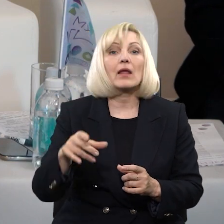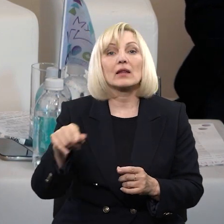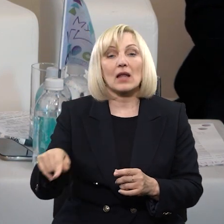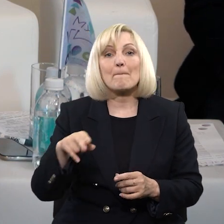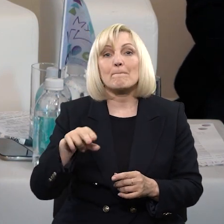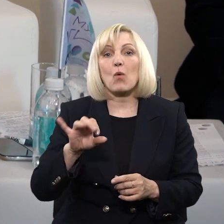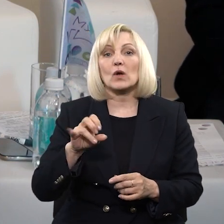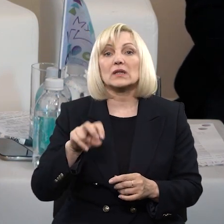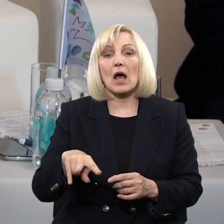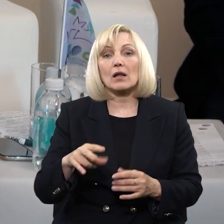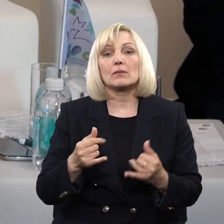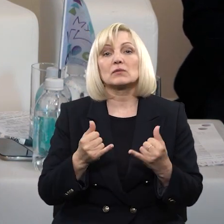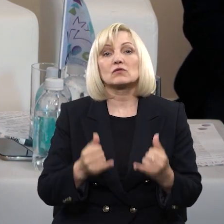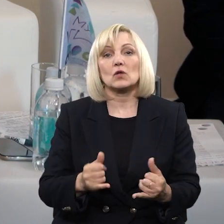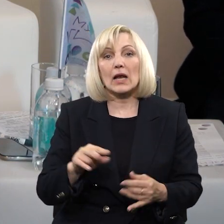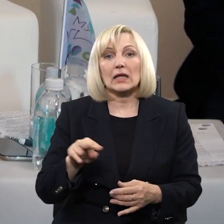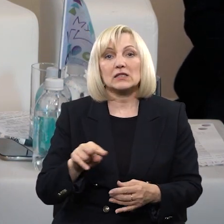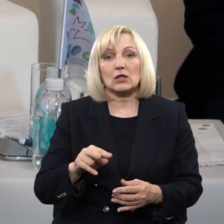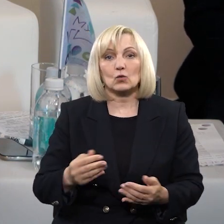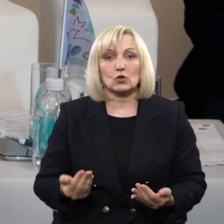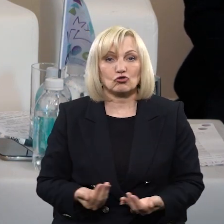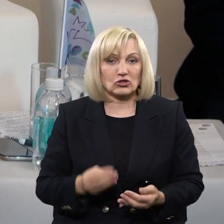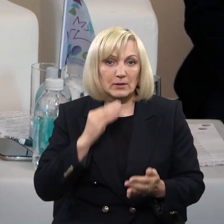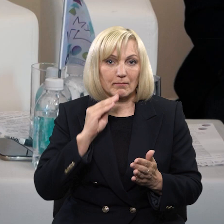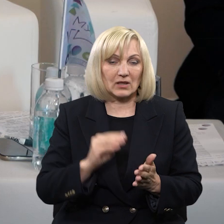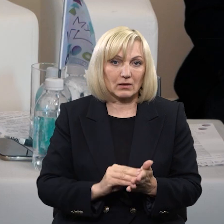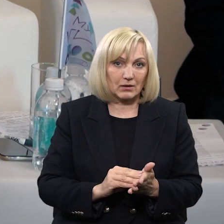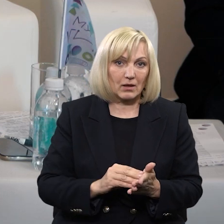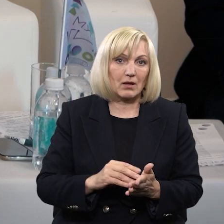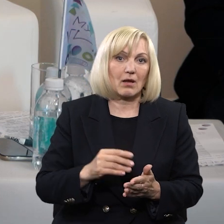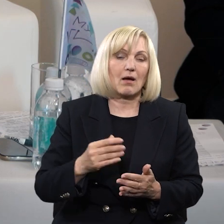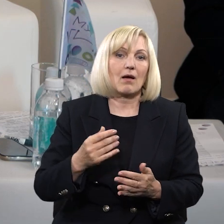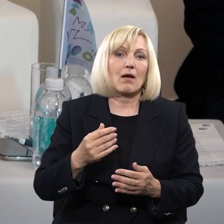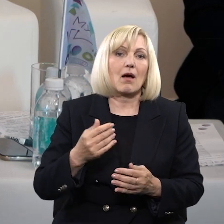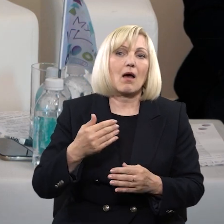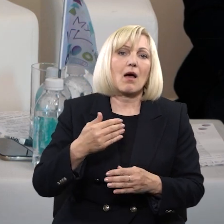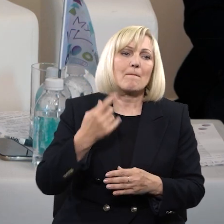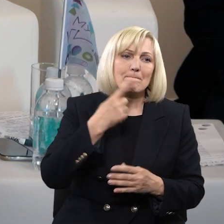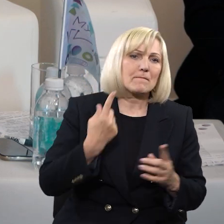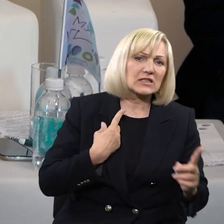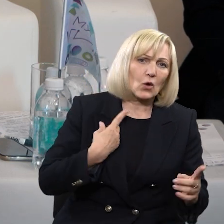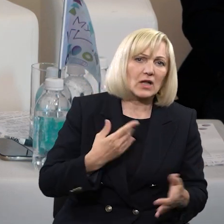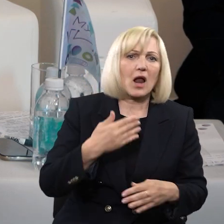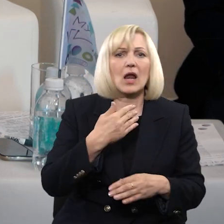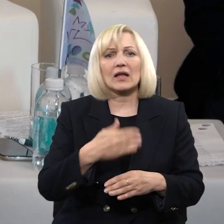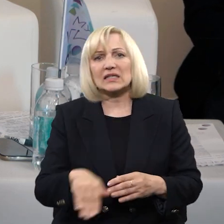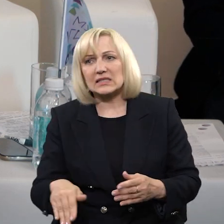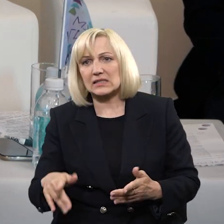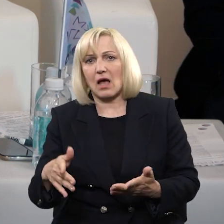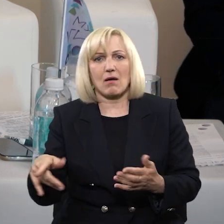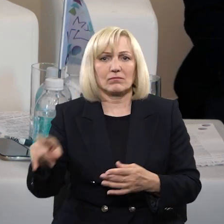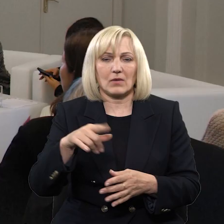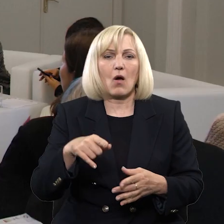это портал который посвящен литературной жизни Петербурга персоналиям адресам домам портал которые